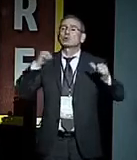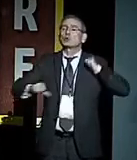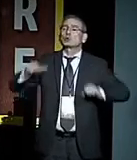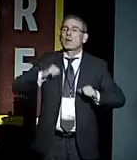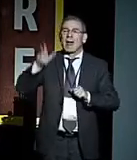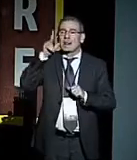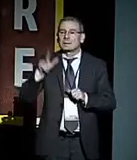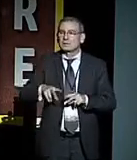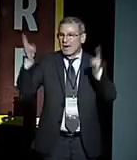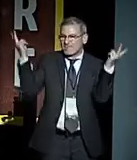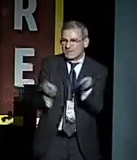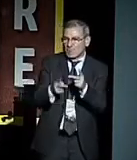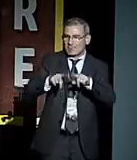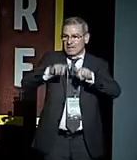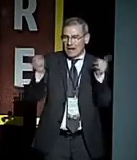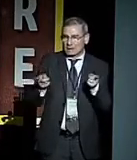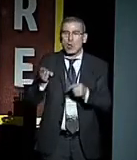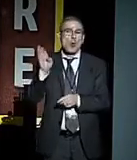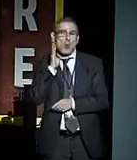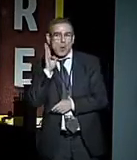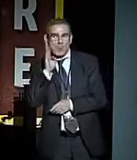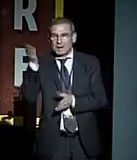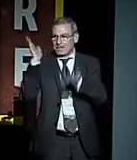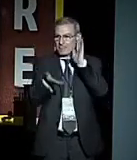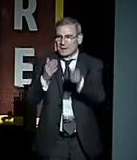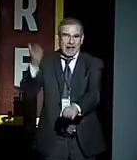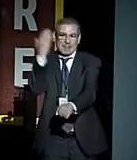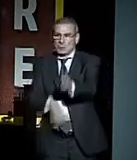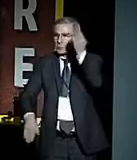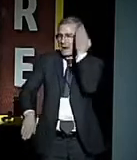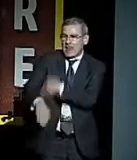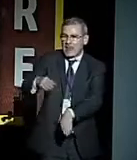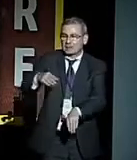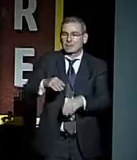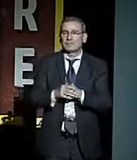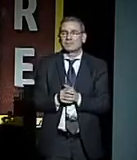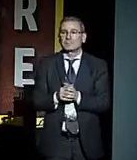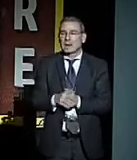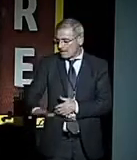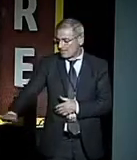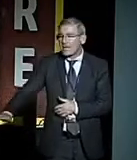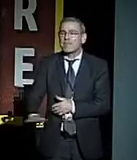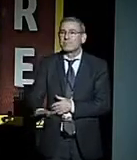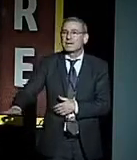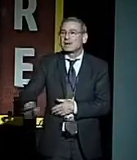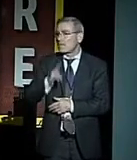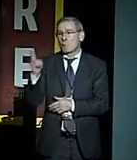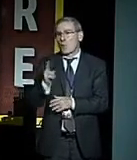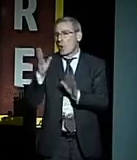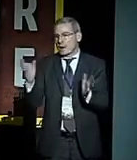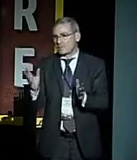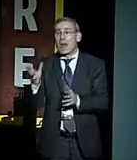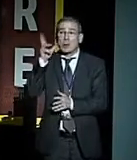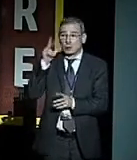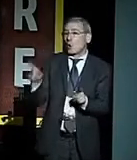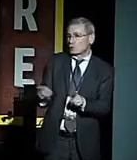donne stuprate, gli uomini picchiati, mutilati. I bambini a volte muoiono, anche le